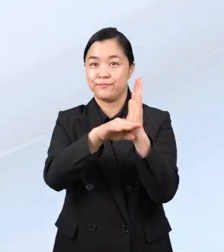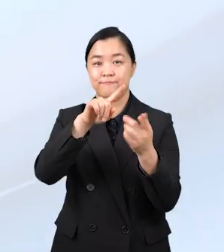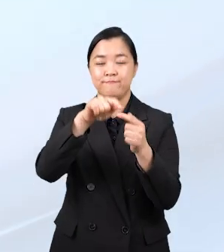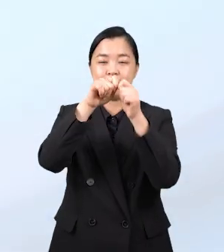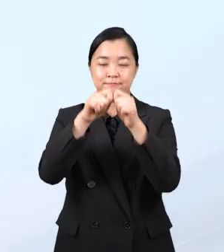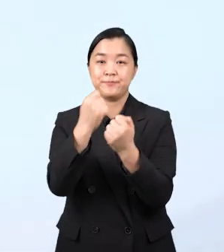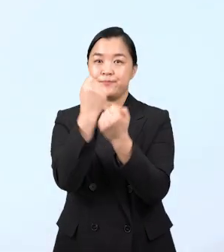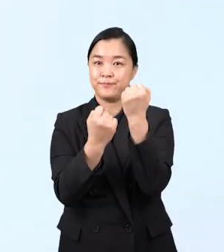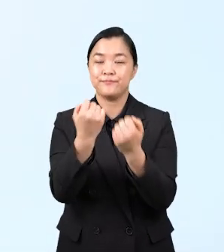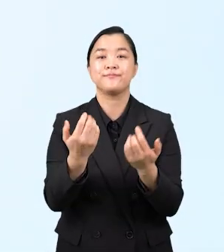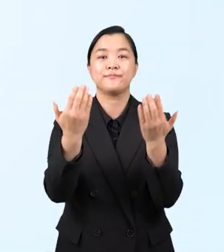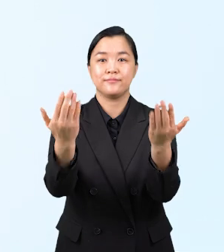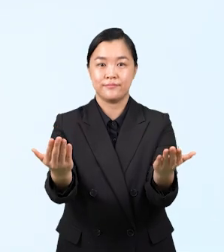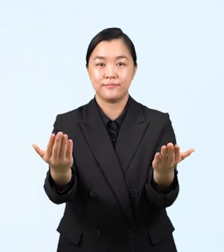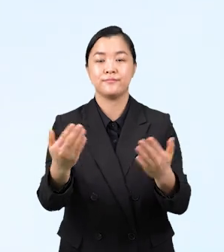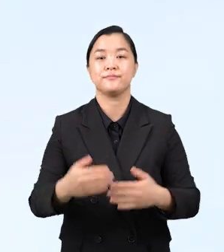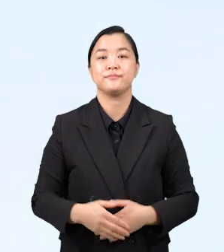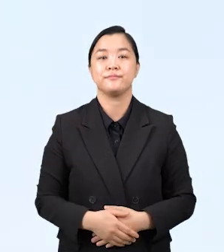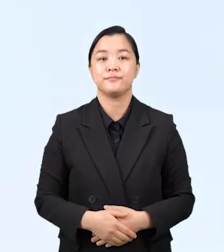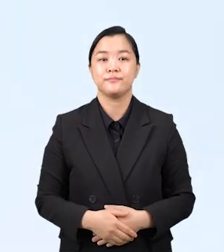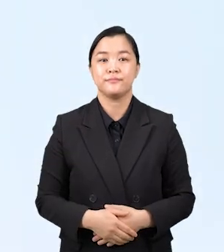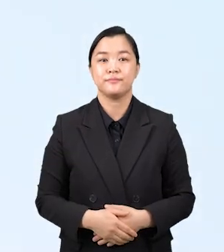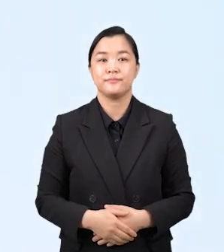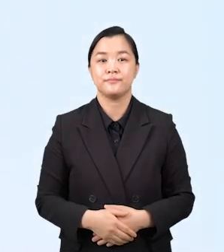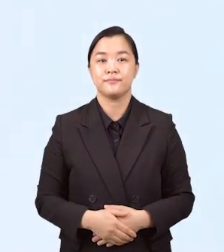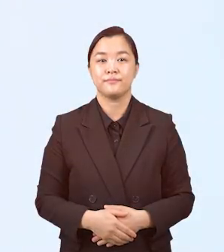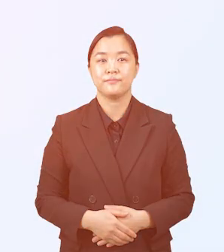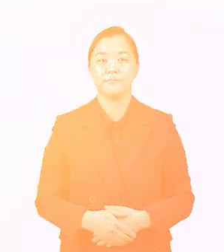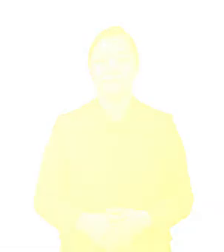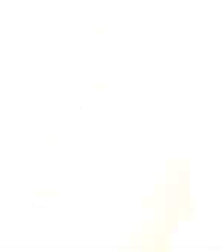등 공통사항에 대해서 자세히 설명해 드리겠습니다.